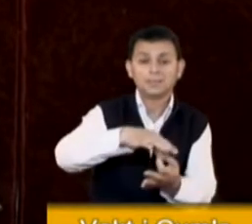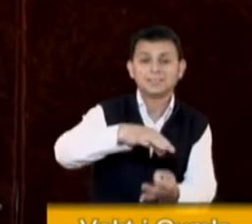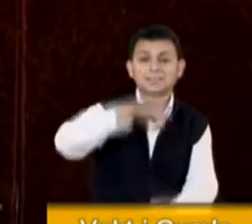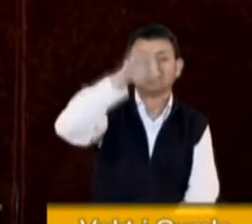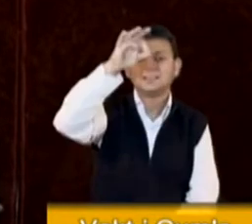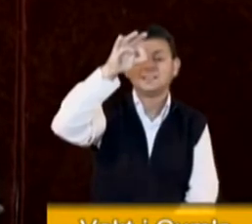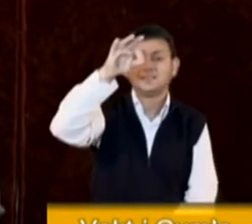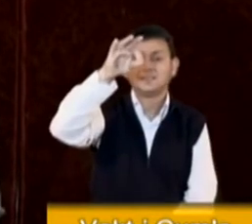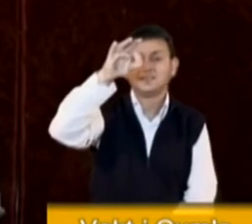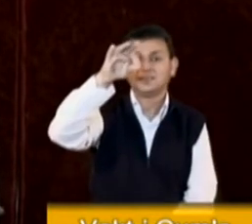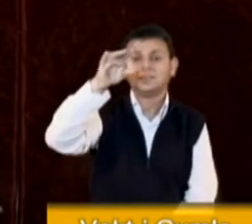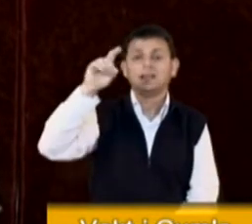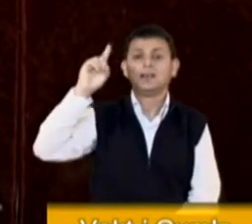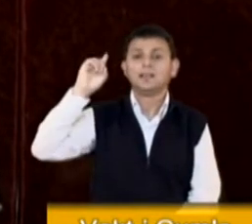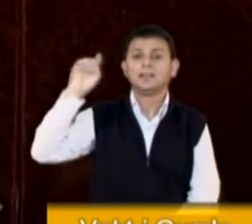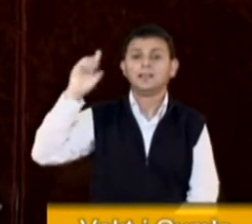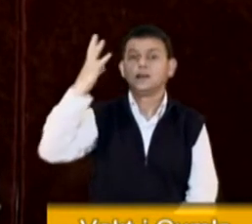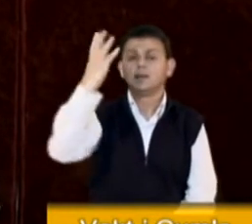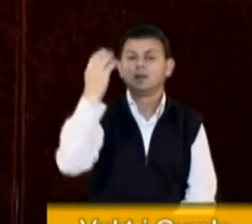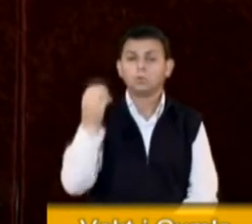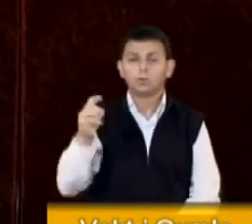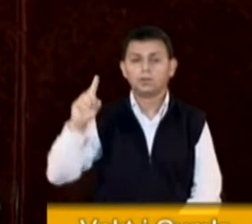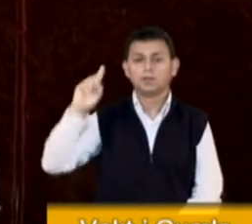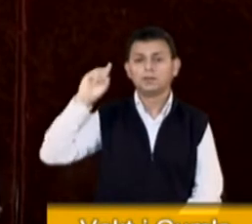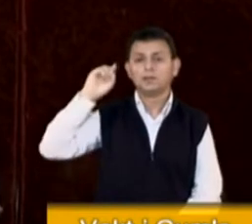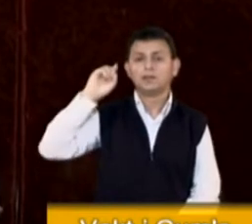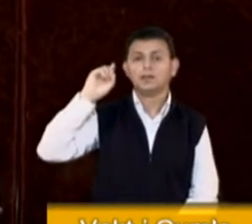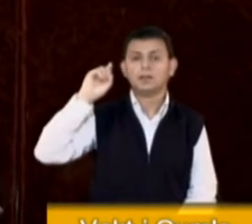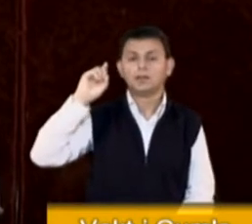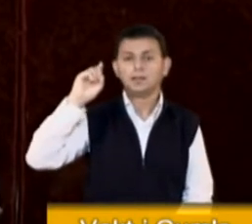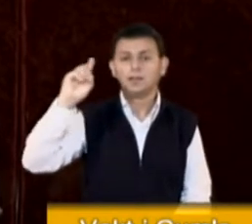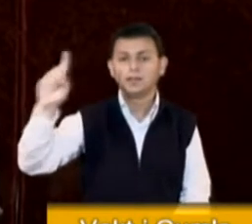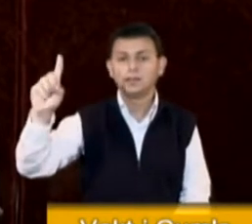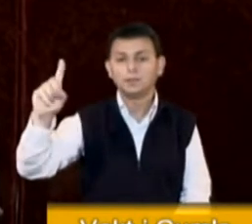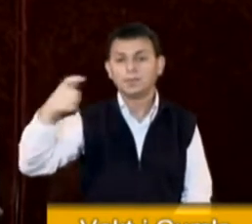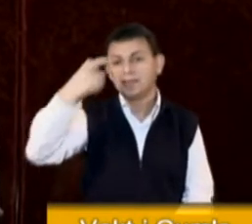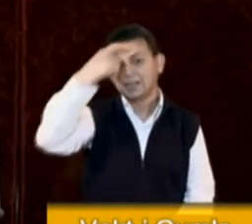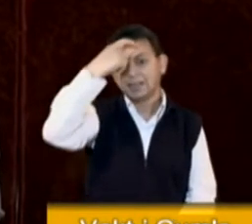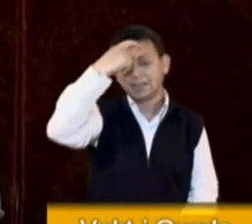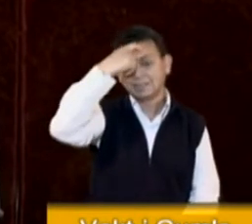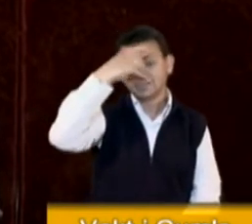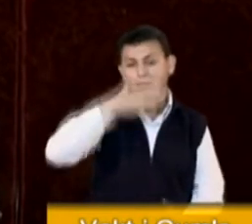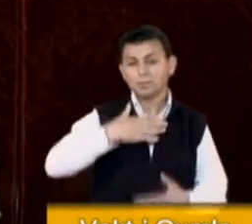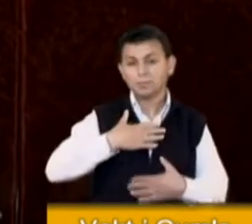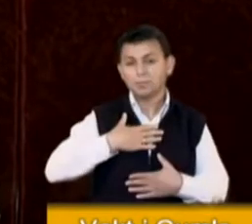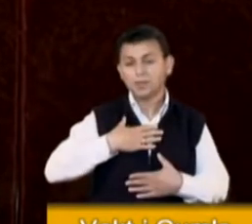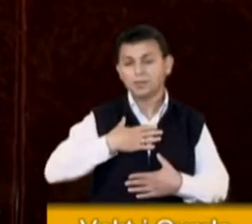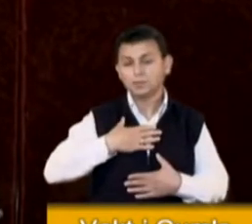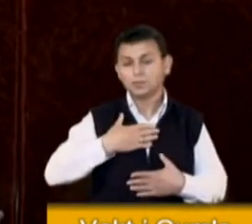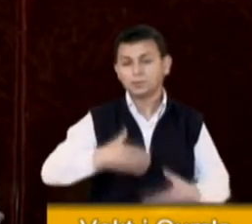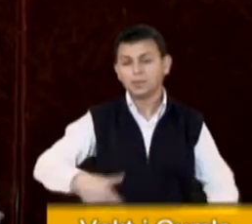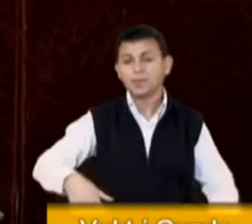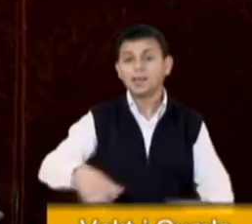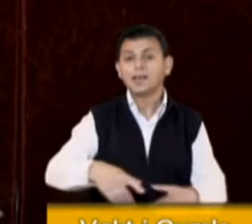ve beşeriyetin Rabbi olan Allah'ım, bu hastadan hastalığı, kendisine zarar veren sıkıntıyı gider.